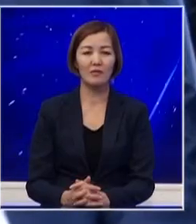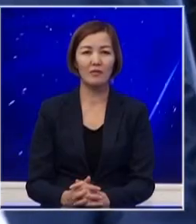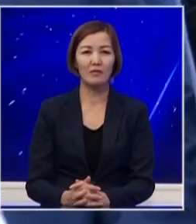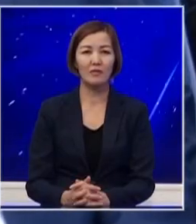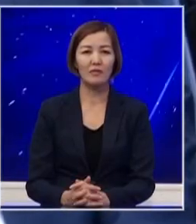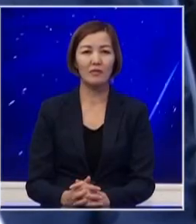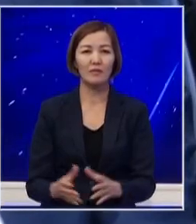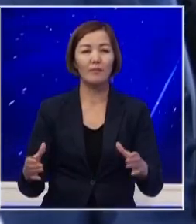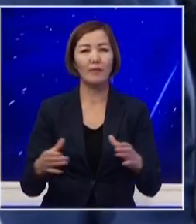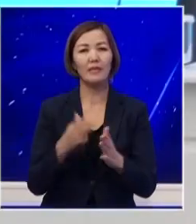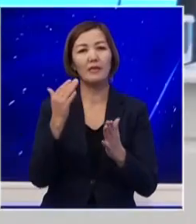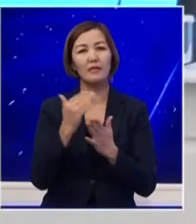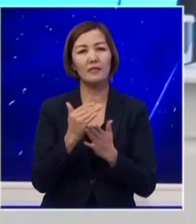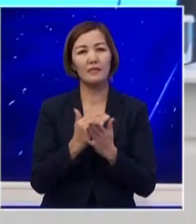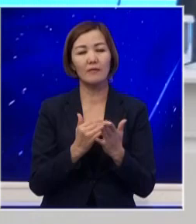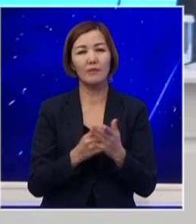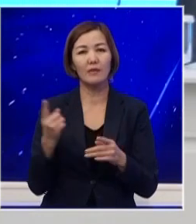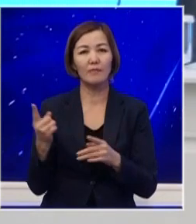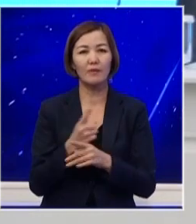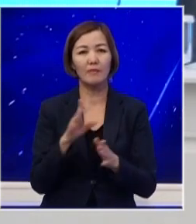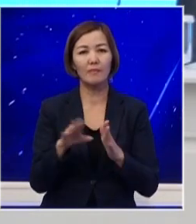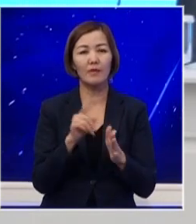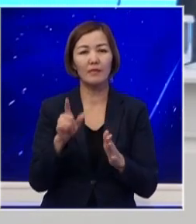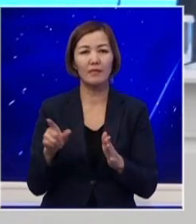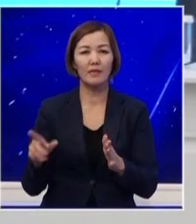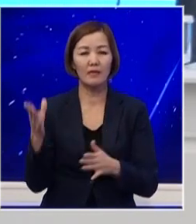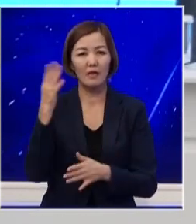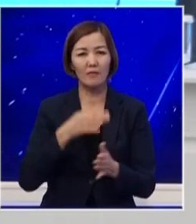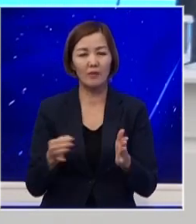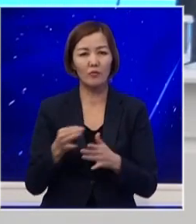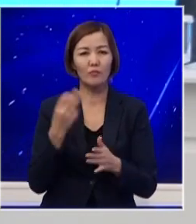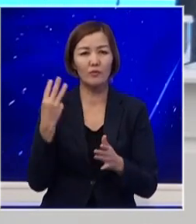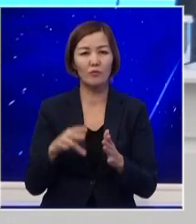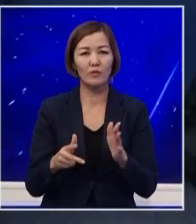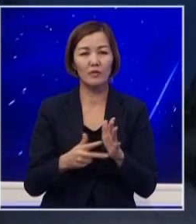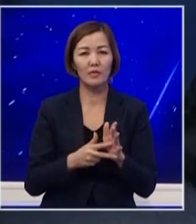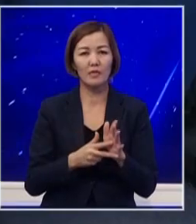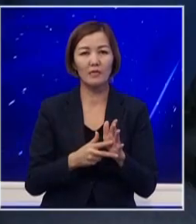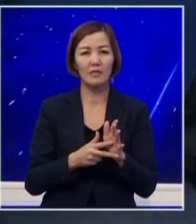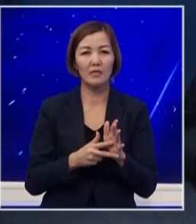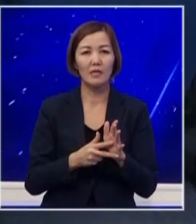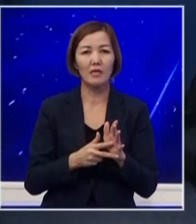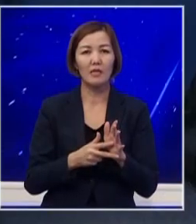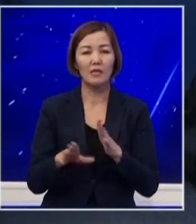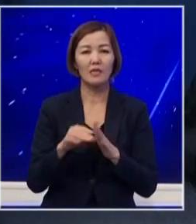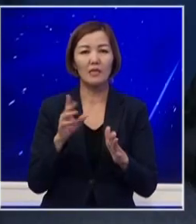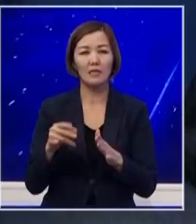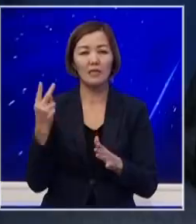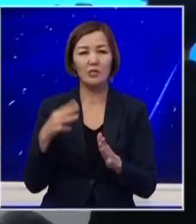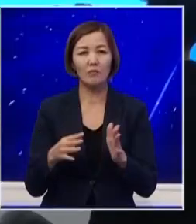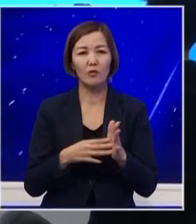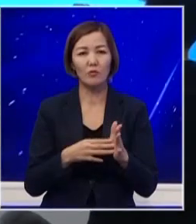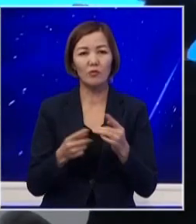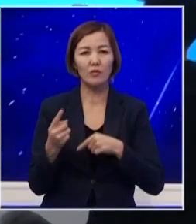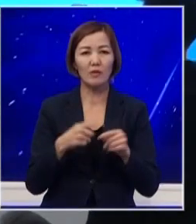Нәтижесінде партиялық тізімдер мен бір мандаттық округтар бойынша Алматы облысының мәслихатына 38 депутат іріктелді. Олардың 29-ы коммерциялық